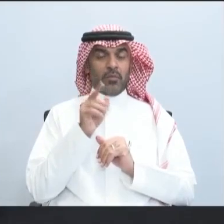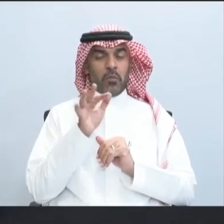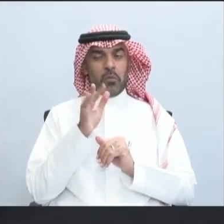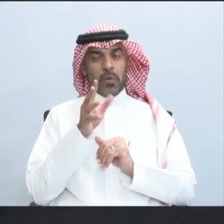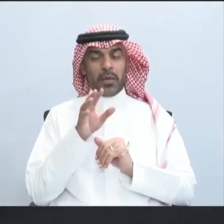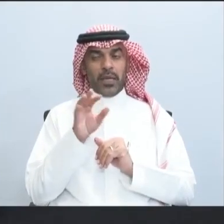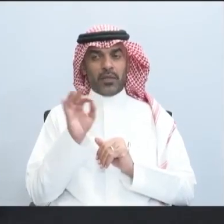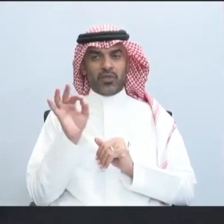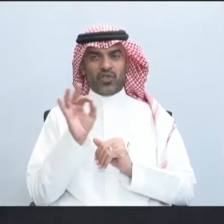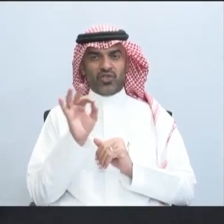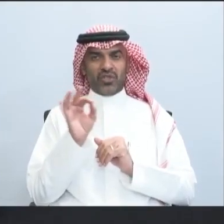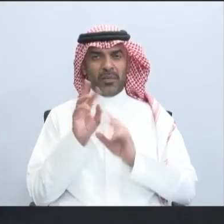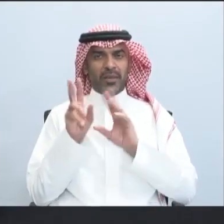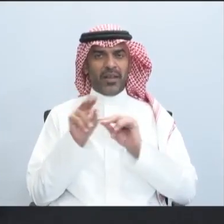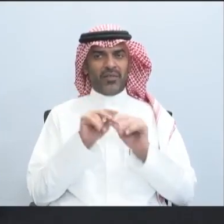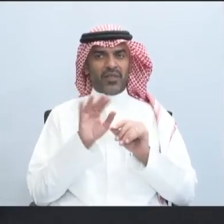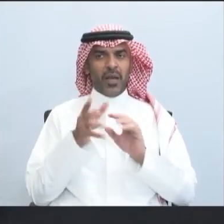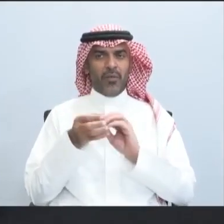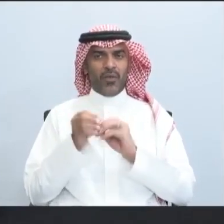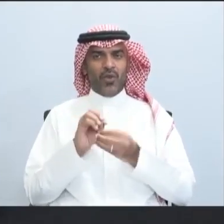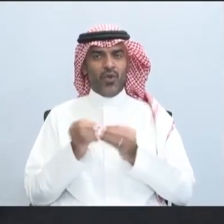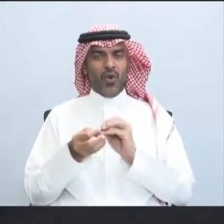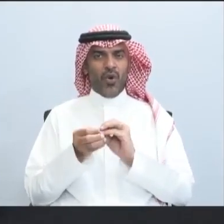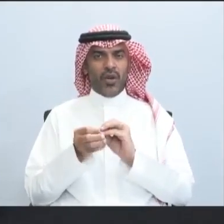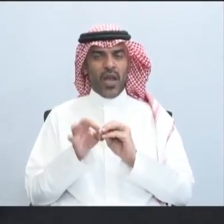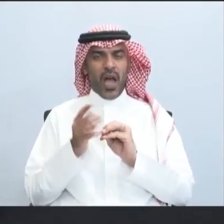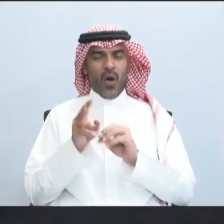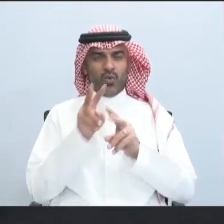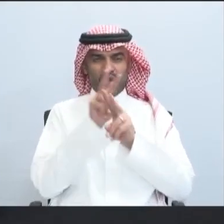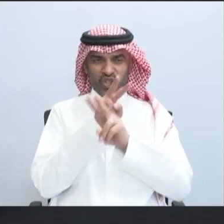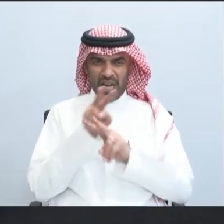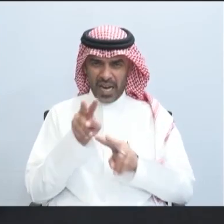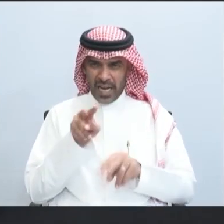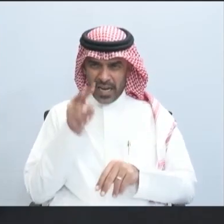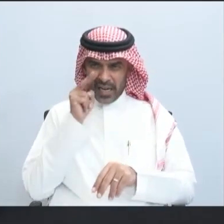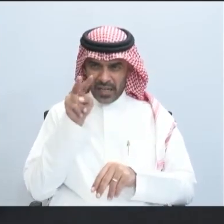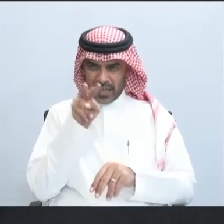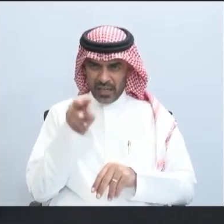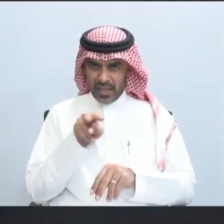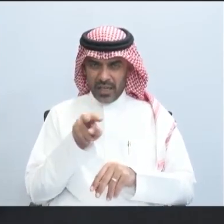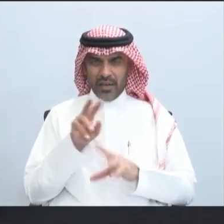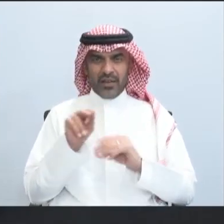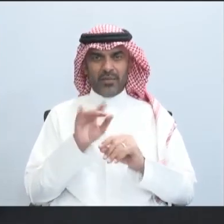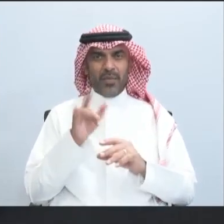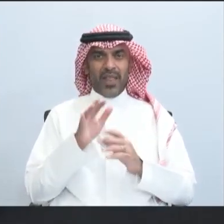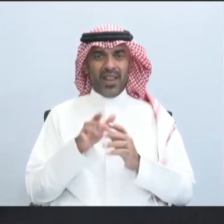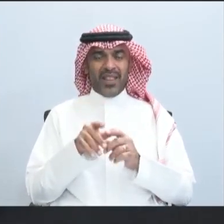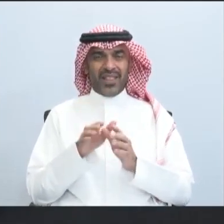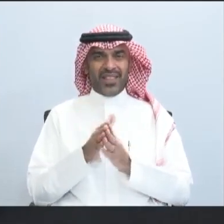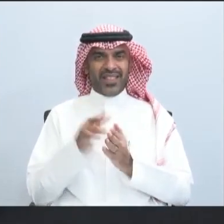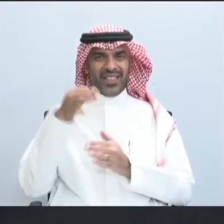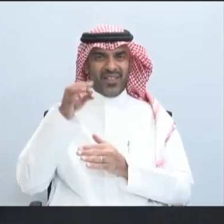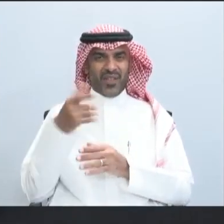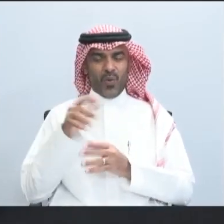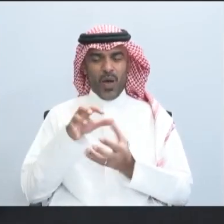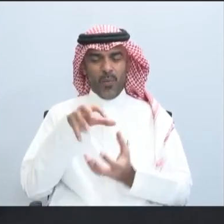بعضها مثلا في اللون وقد تتشابه فيه الشكل كما شاهدنا في الدفتر والمكعب ولكن